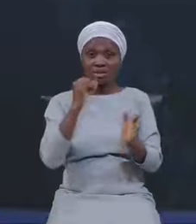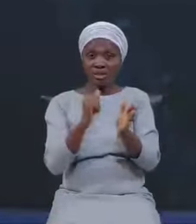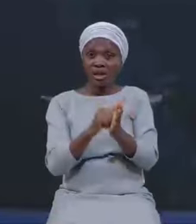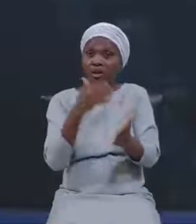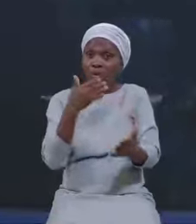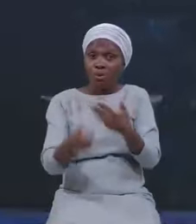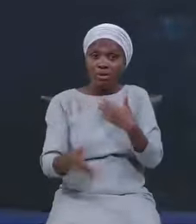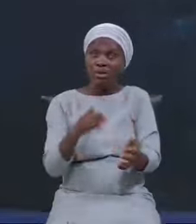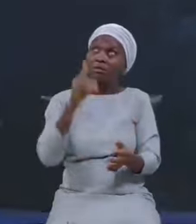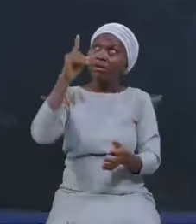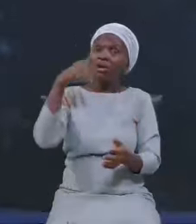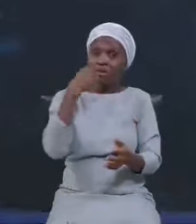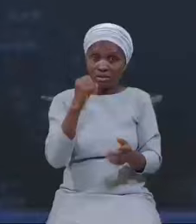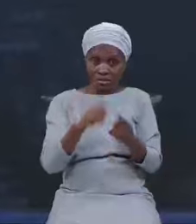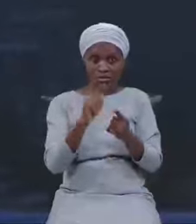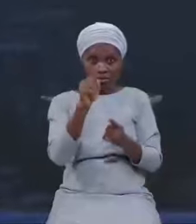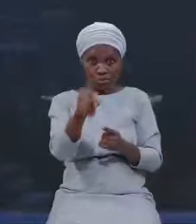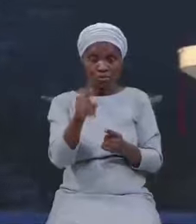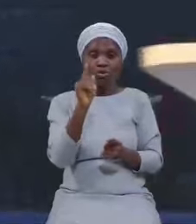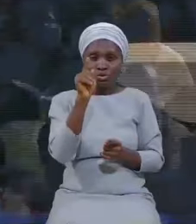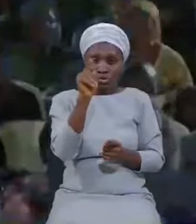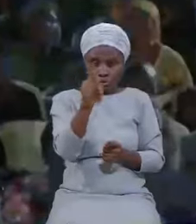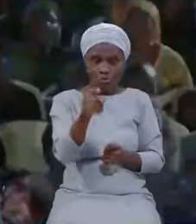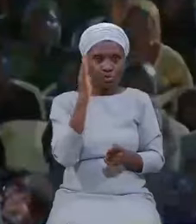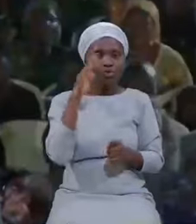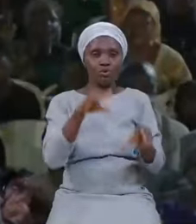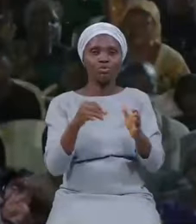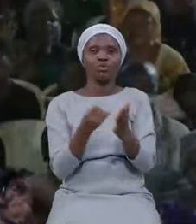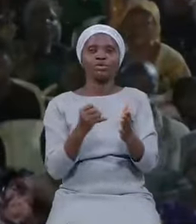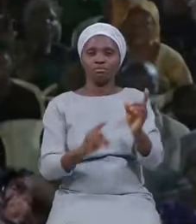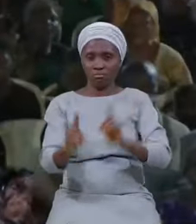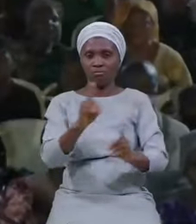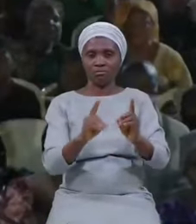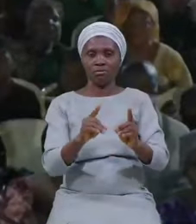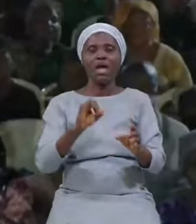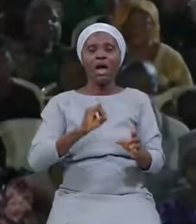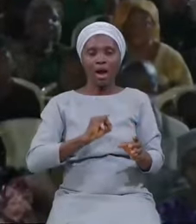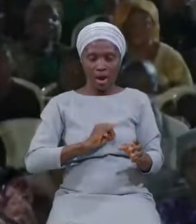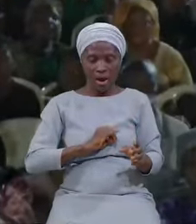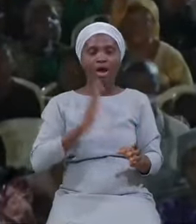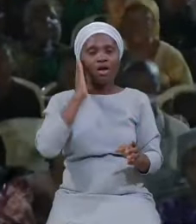fais-le, tu le feras. Je le ferai, répète-le, je le ferai.